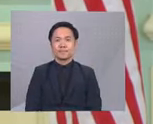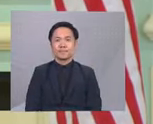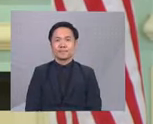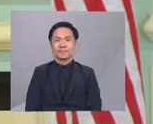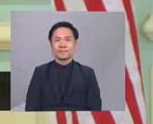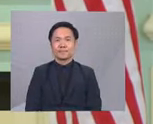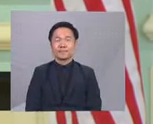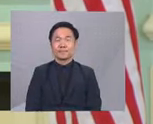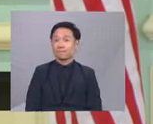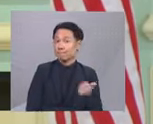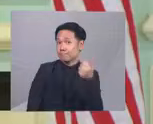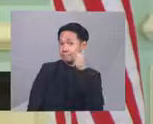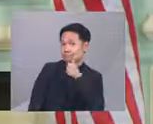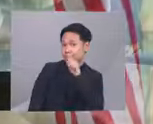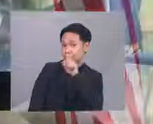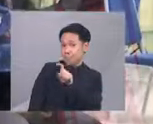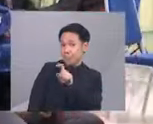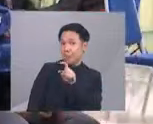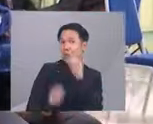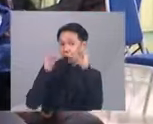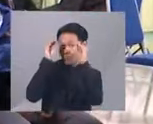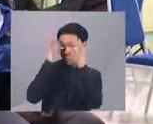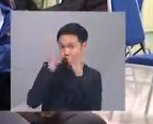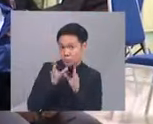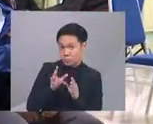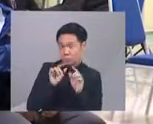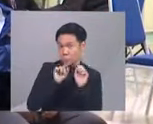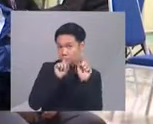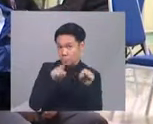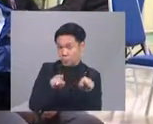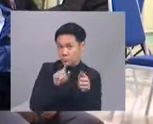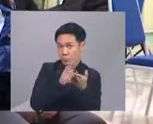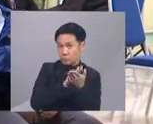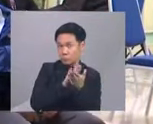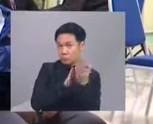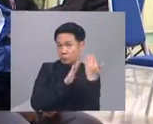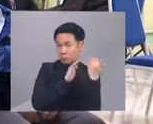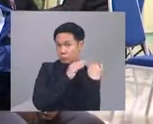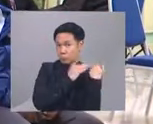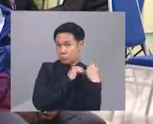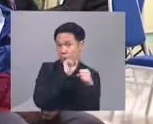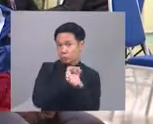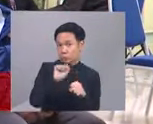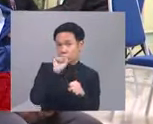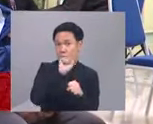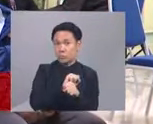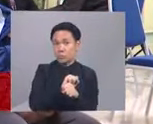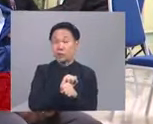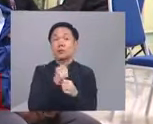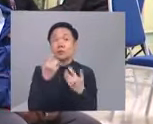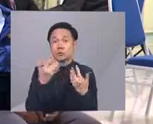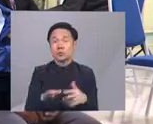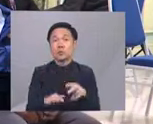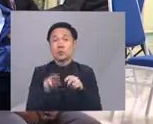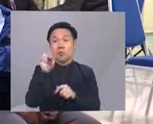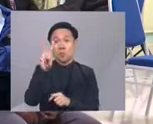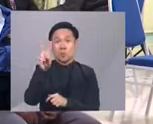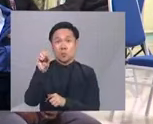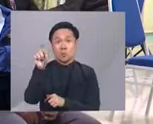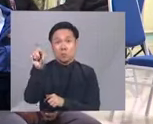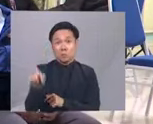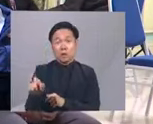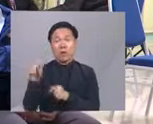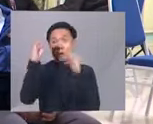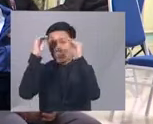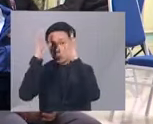Datuk Sri, adakah guru sudah dibenarkan bertugas kerana terdapat maklumat dari guru yang terima arahan bertugas ramai 20 orang di sekolah dan mereka